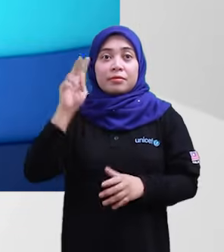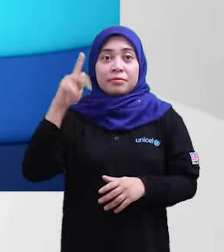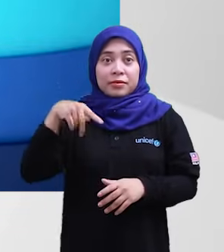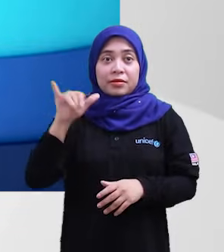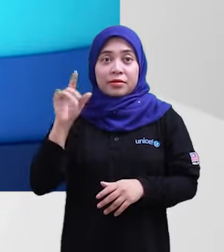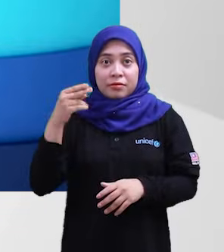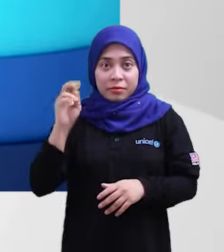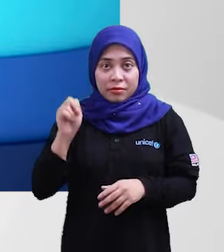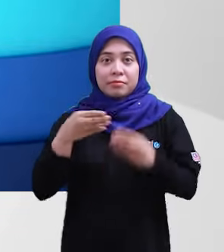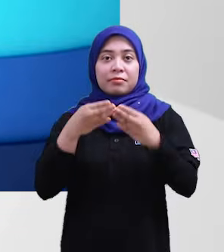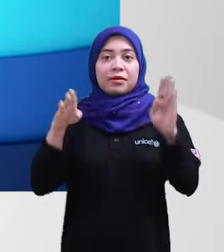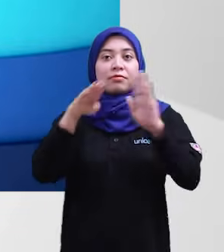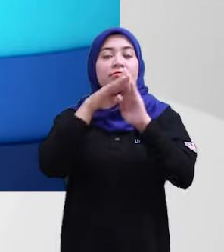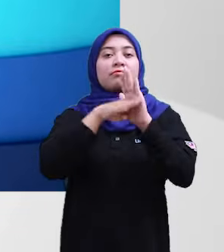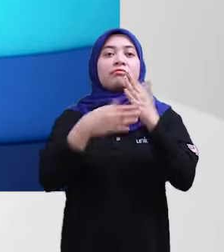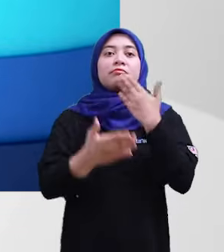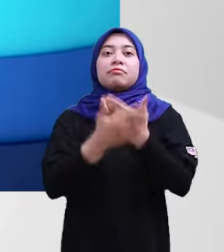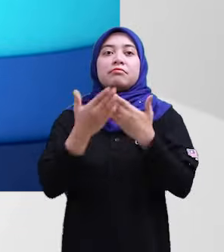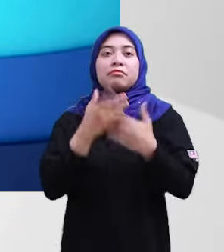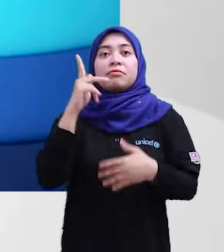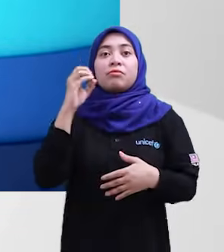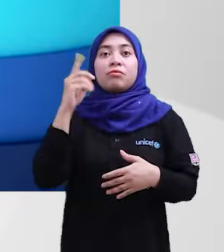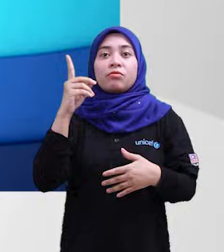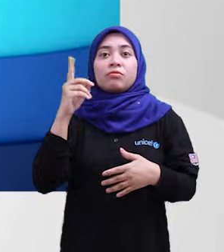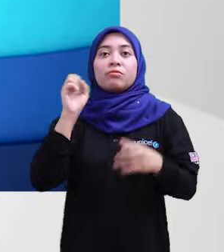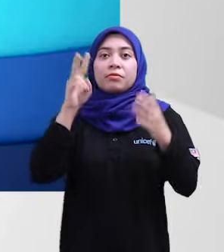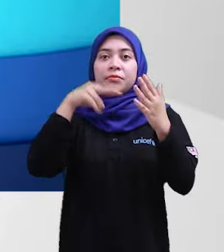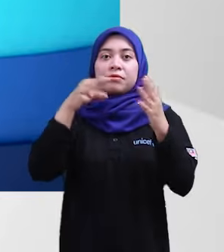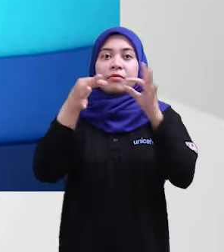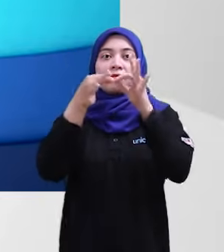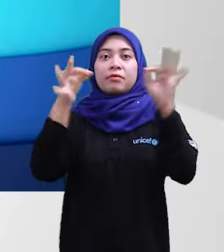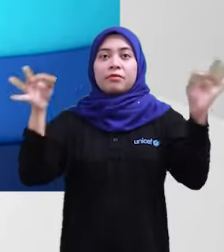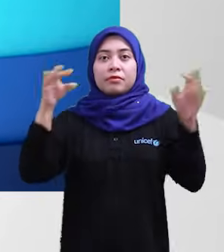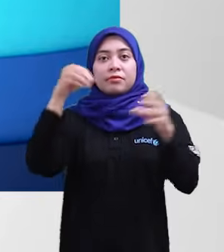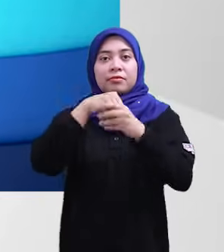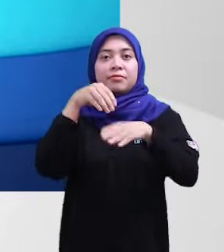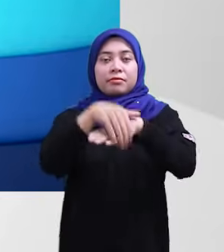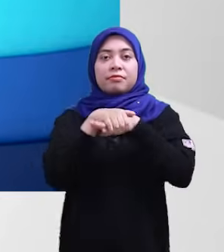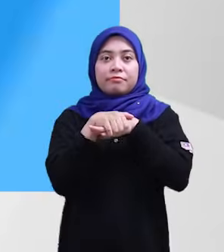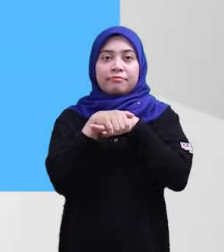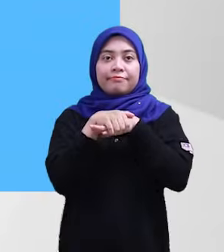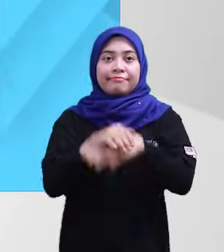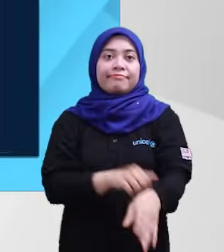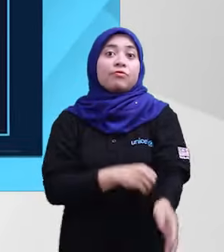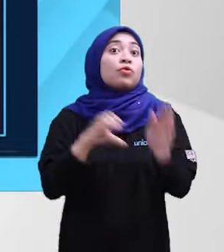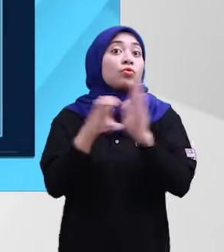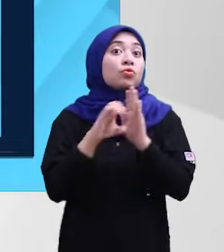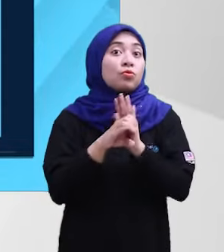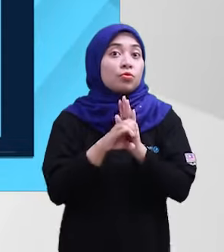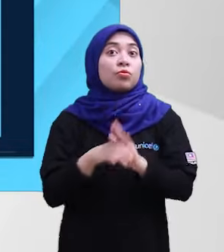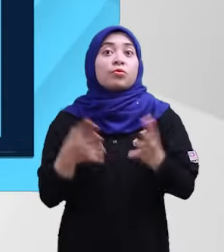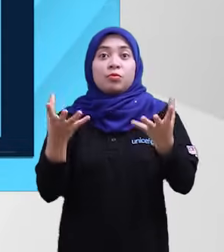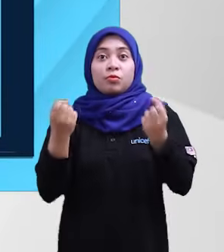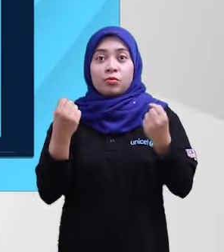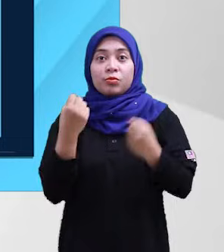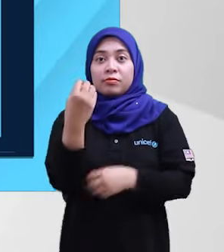Python adalah bahasa pengaturcaraan yang mudah kerana kodnya seakan-akan membaca ayat dalam bahasa Inggeris. Sebagai contoh,